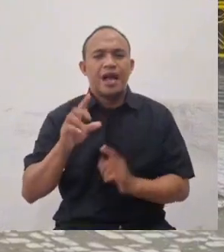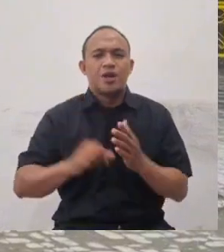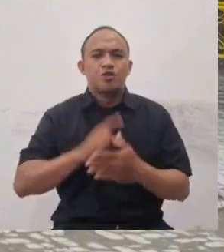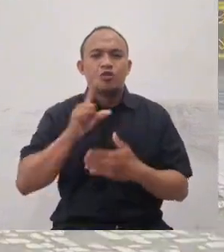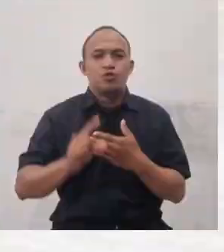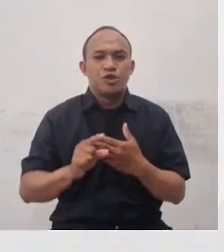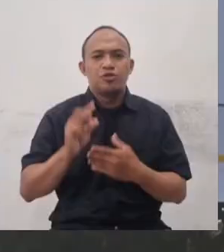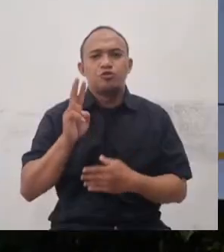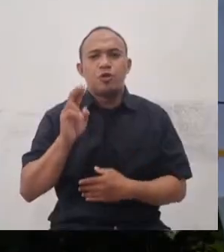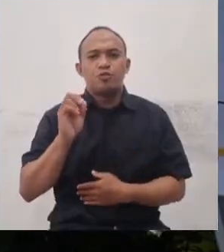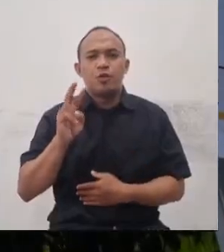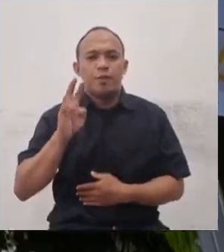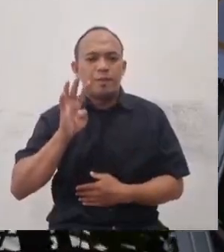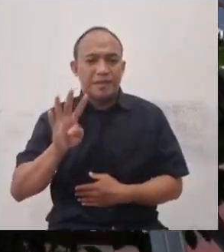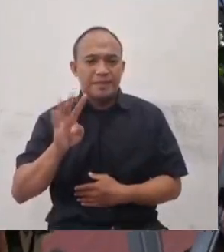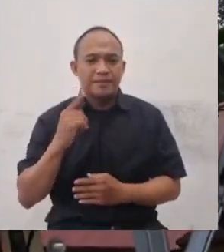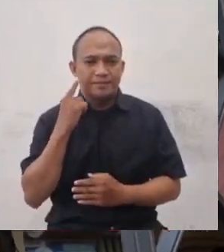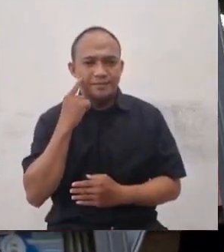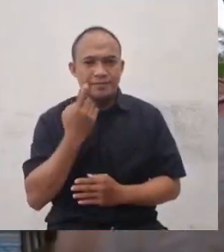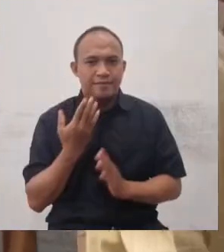2024.